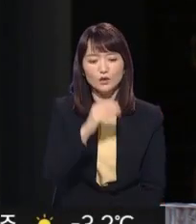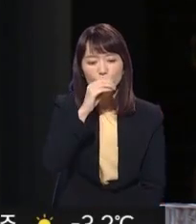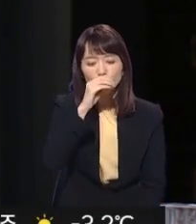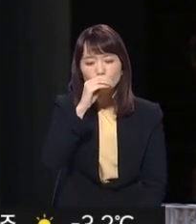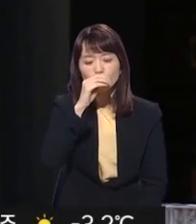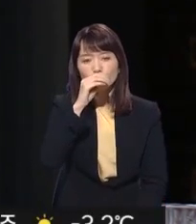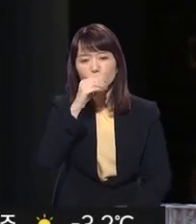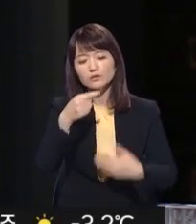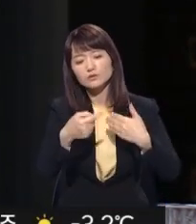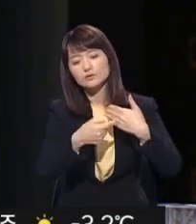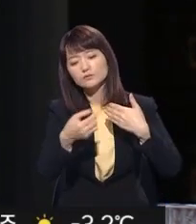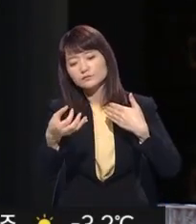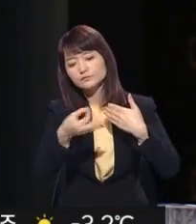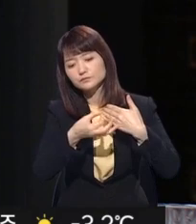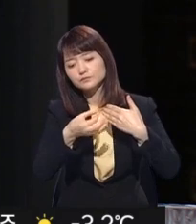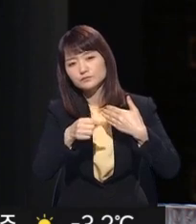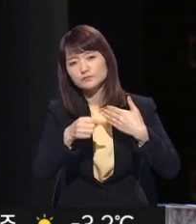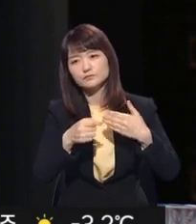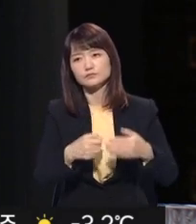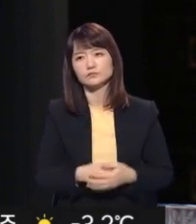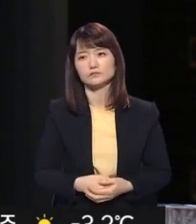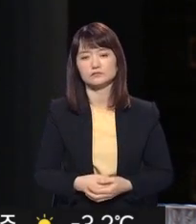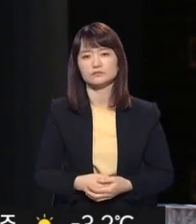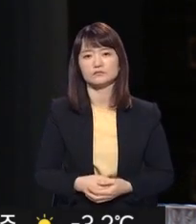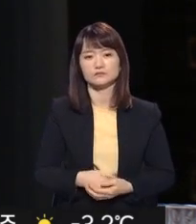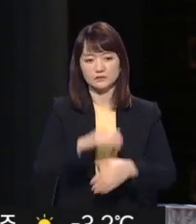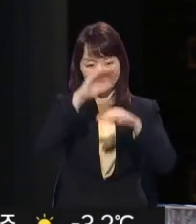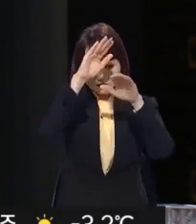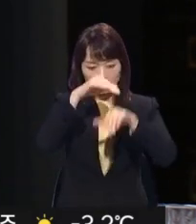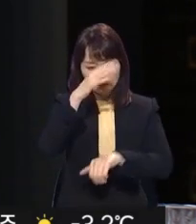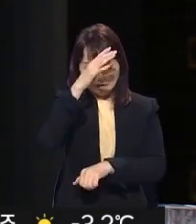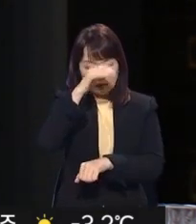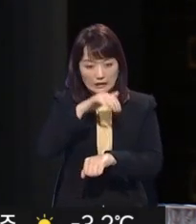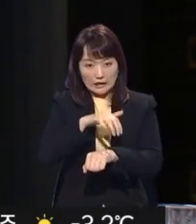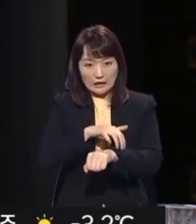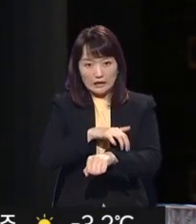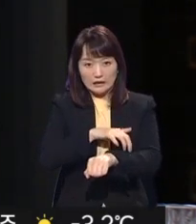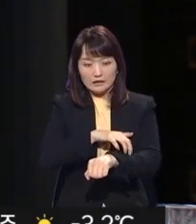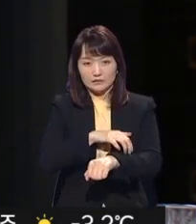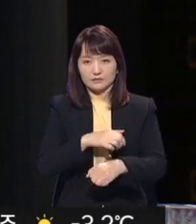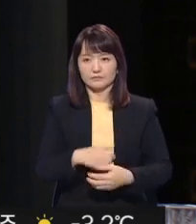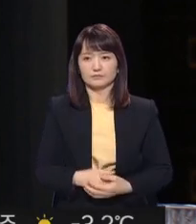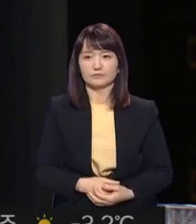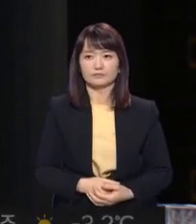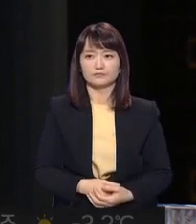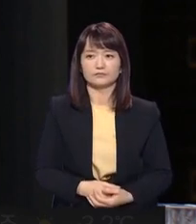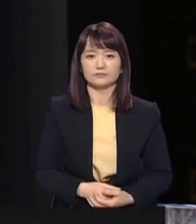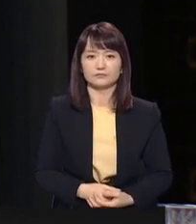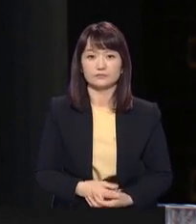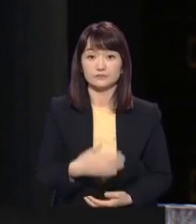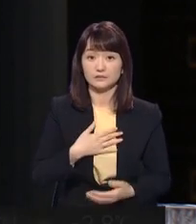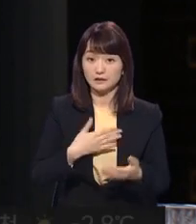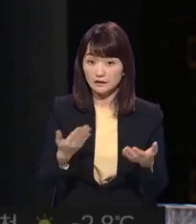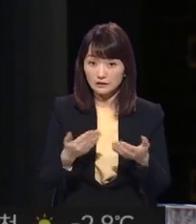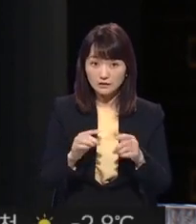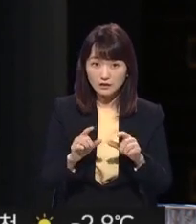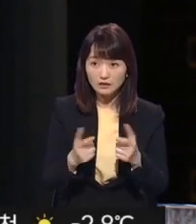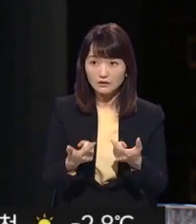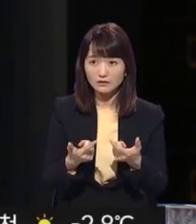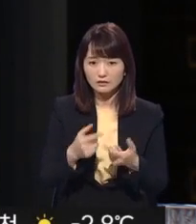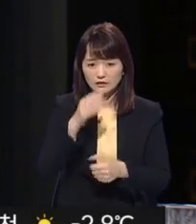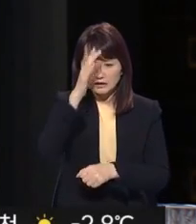있는데요 그 내용 섬뜩했습니다 저는 그걸 봤는데 아 정말 제일이 아닌데도 좀